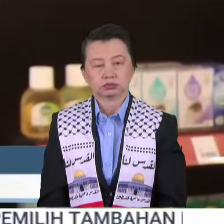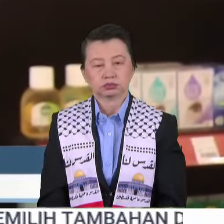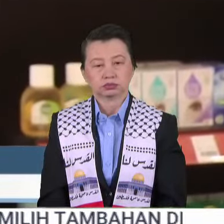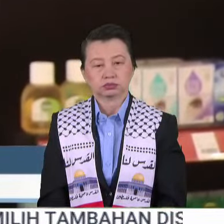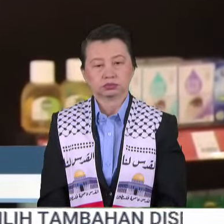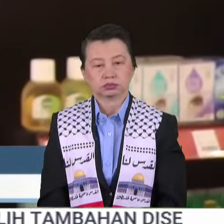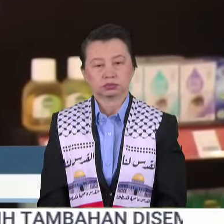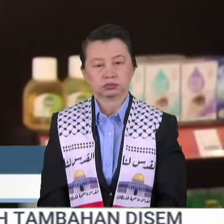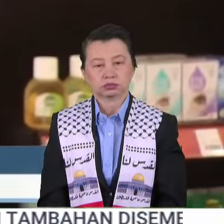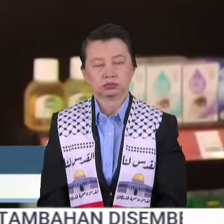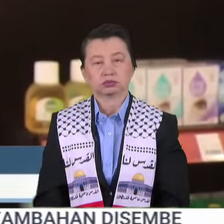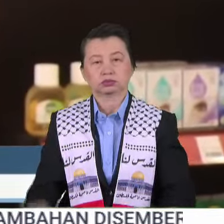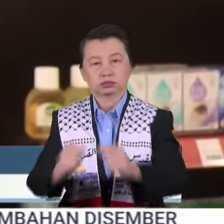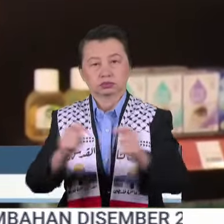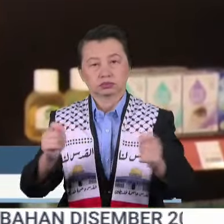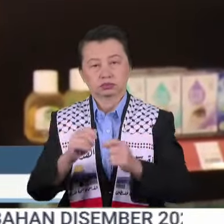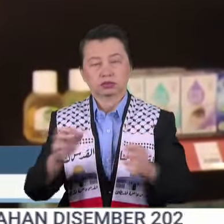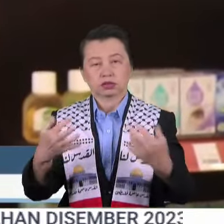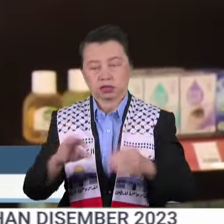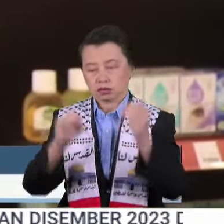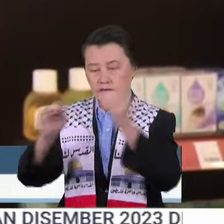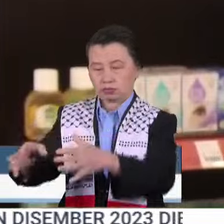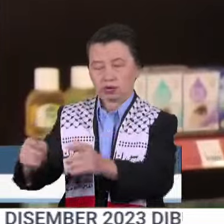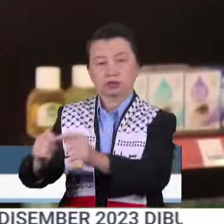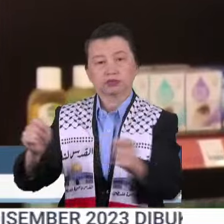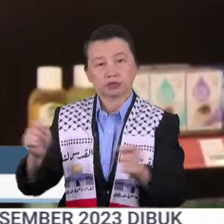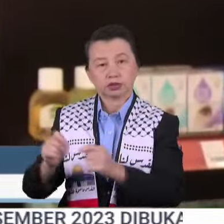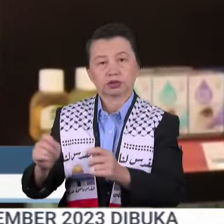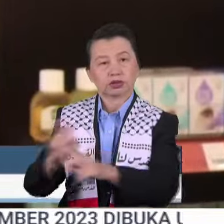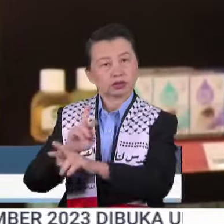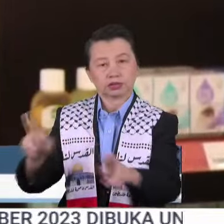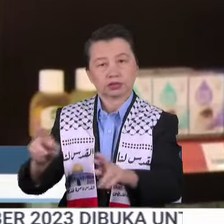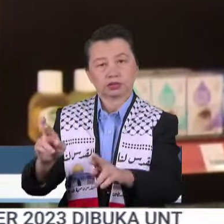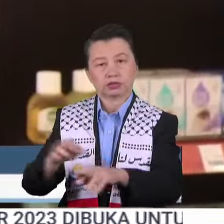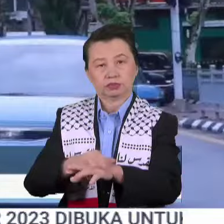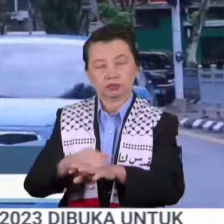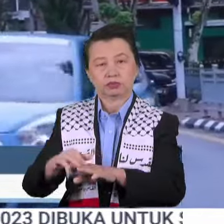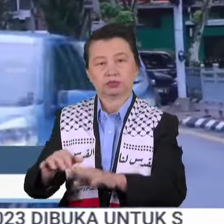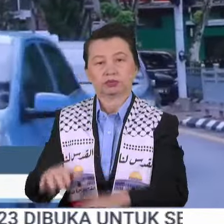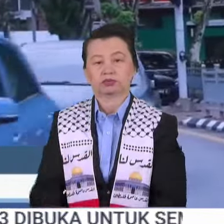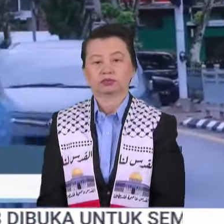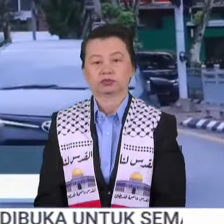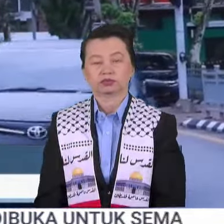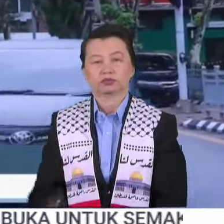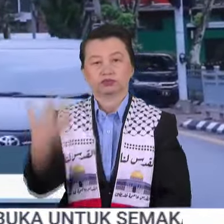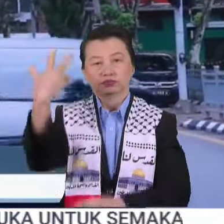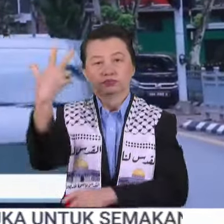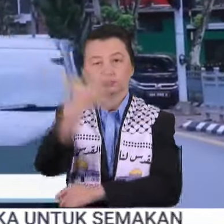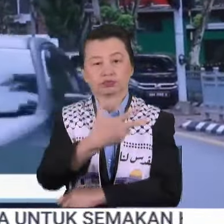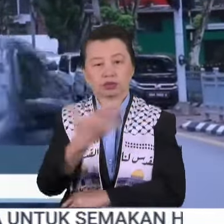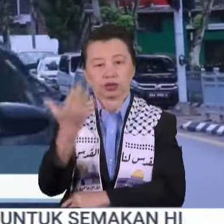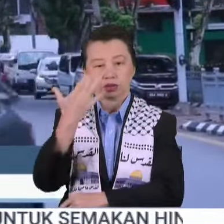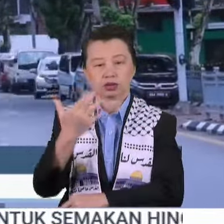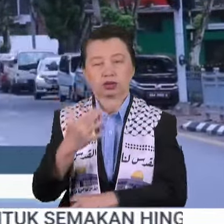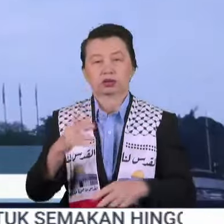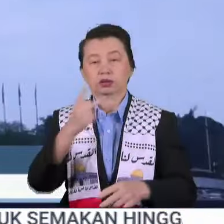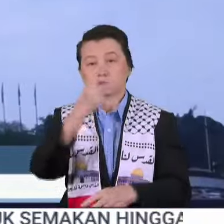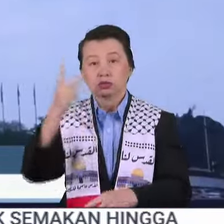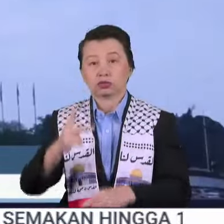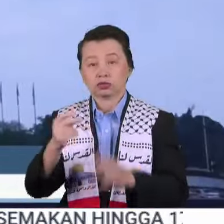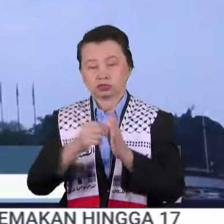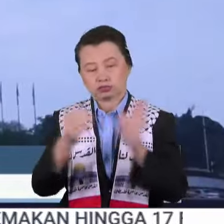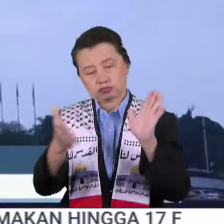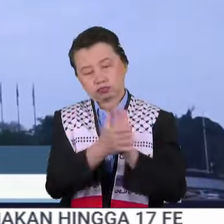dekat tempat yang disediakan, yang mesti buang sebarang-sebarang cemia je lah. Tiga hari lepas, Kuching disenaraikan